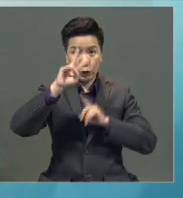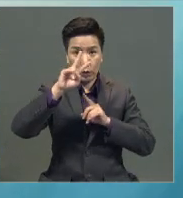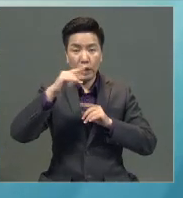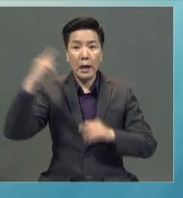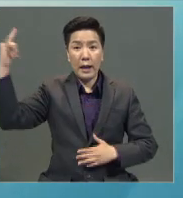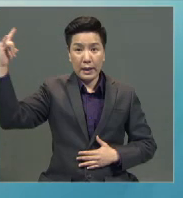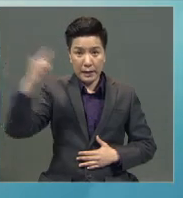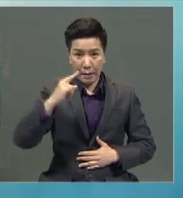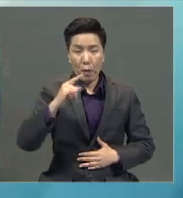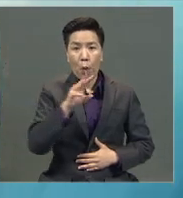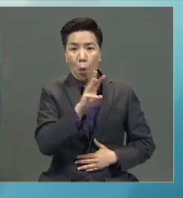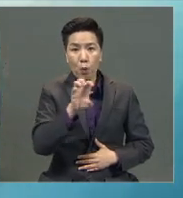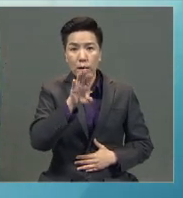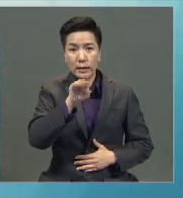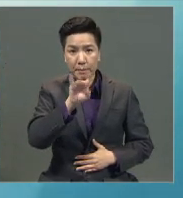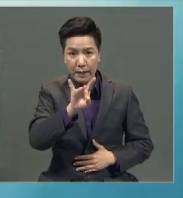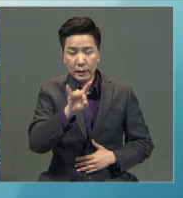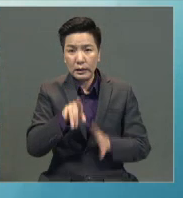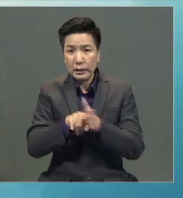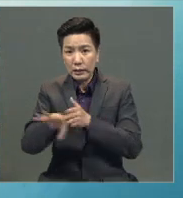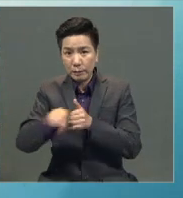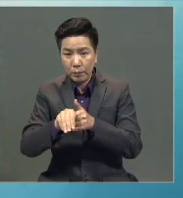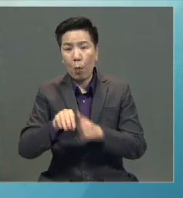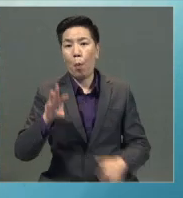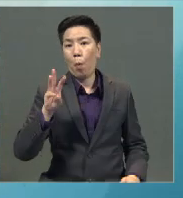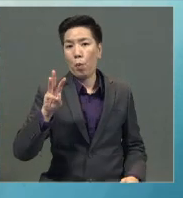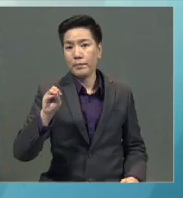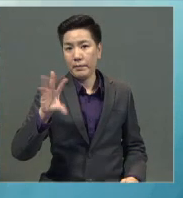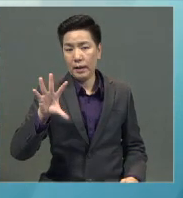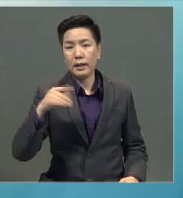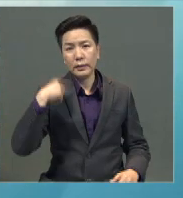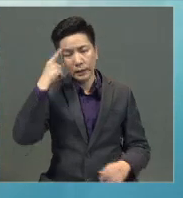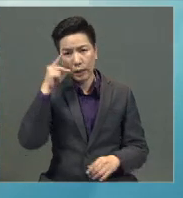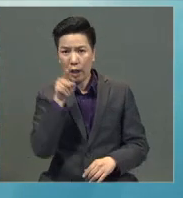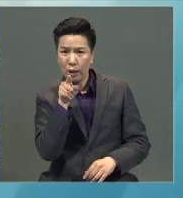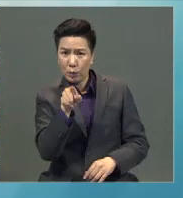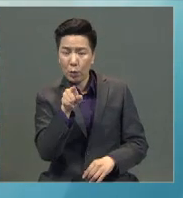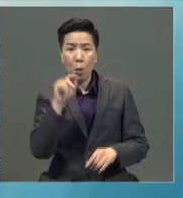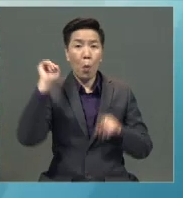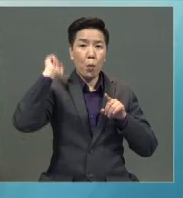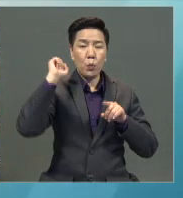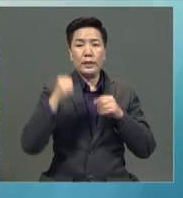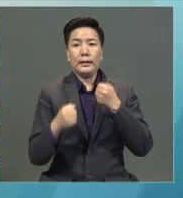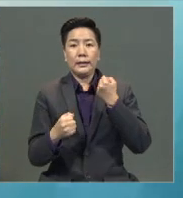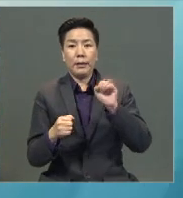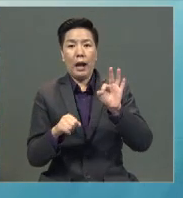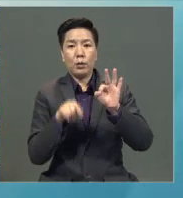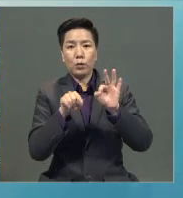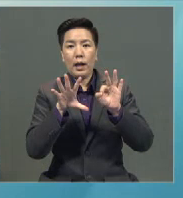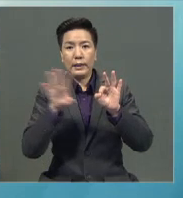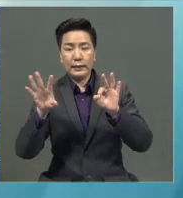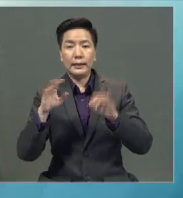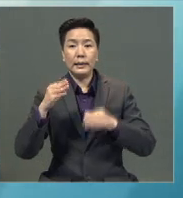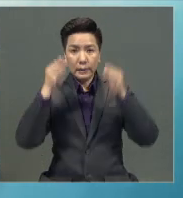รายโดนีเซียรองลงมาเดินทางกลับมา 648ติดเชื้อไป 65ที่เป็นอัตราส่วนของทางคูเวต 29.5 4